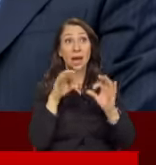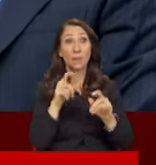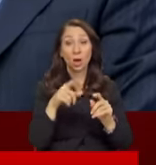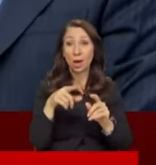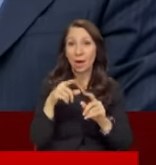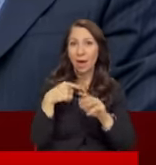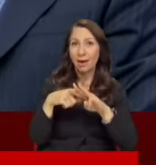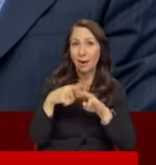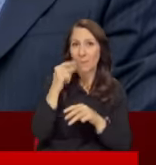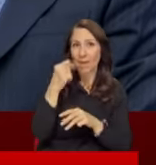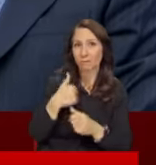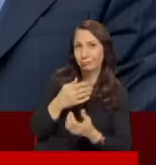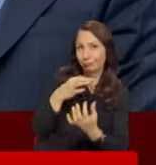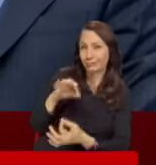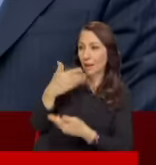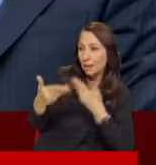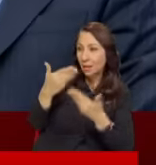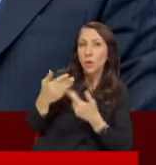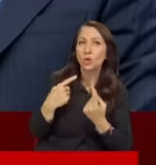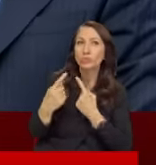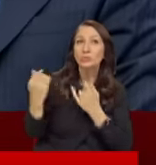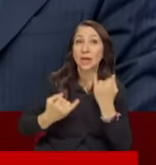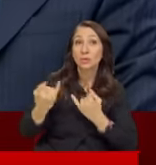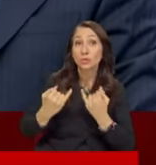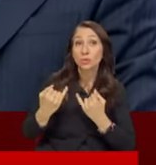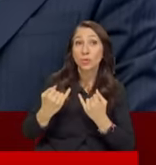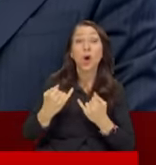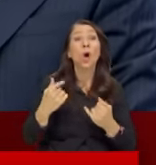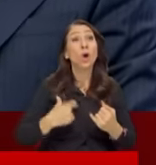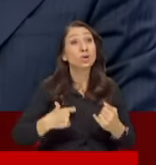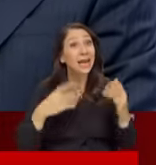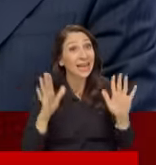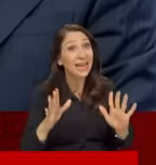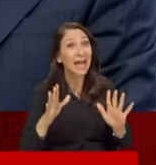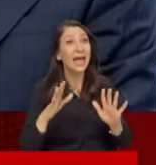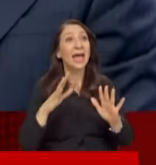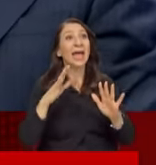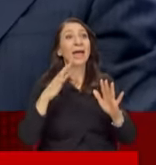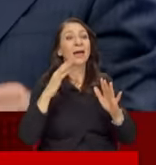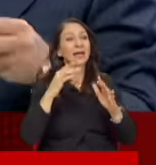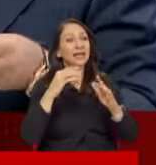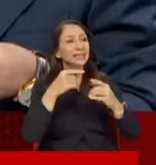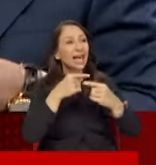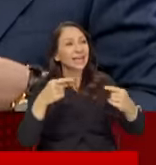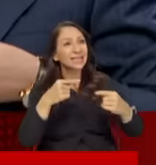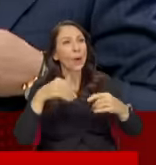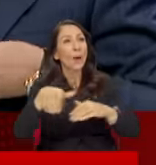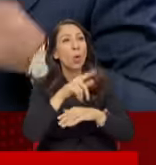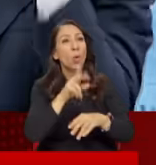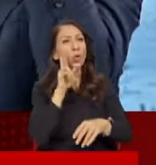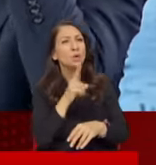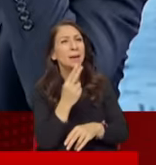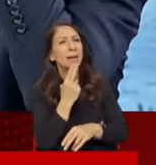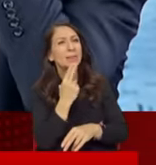bunu Ekrem'e Eee iletiyorum ya da konuşuyoruz tartışıyoruz özellikle avantajlı mahallelerde gördüğüm o